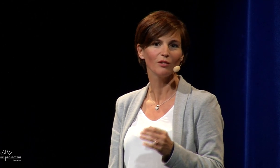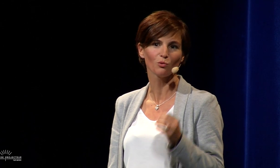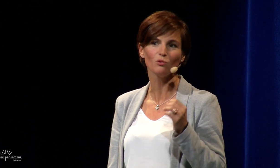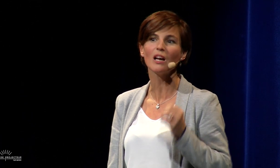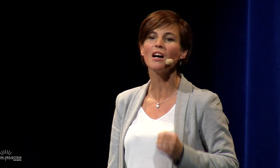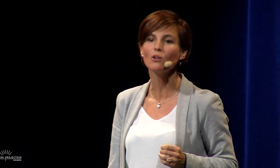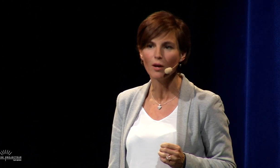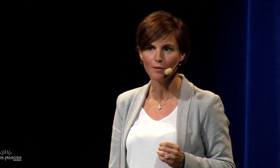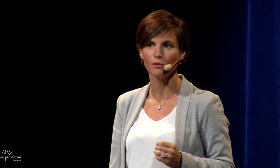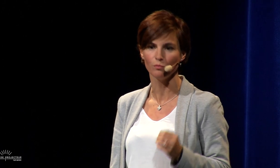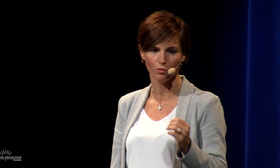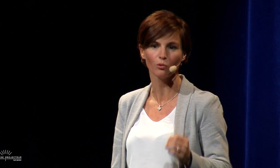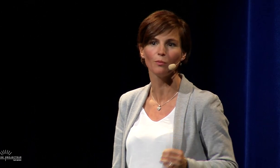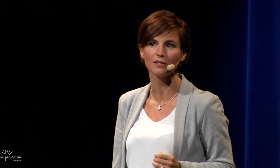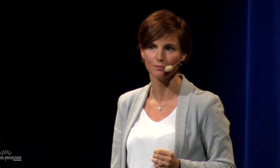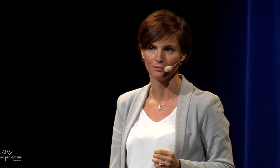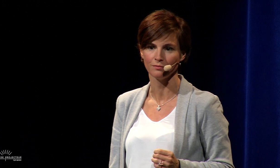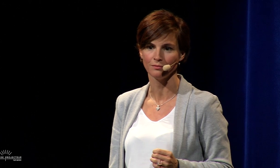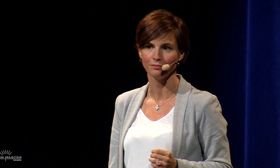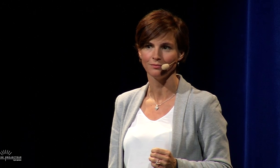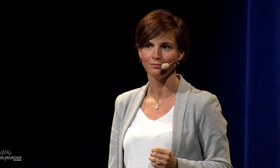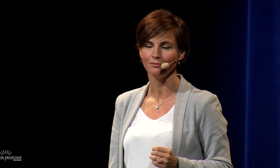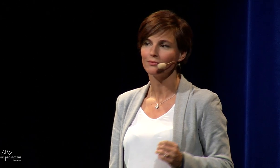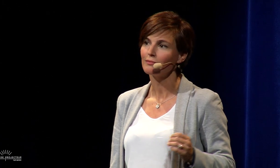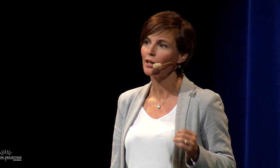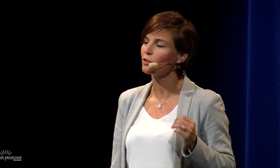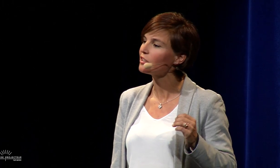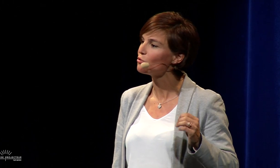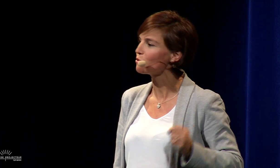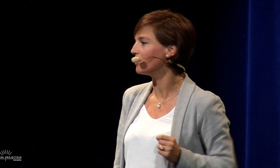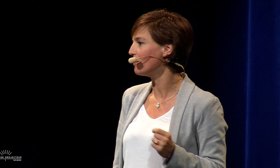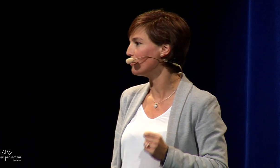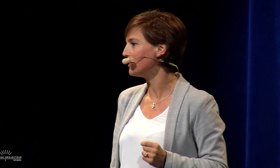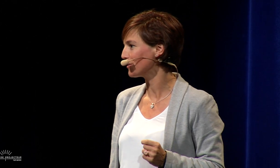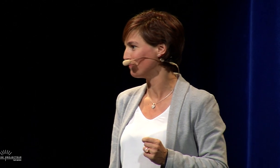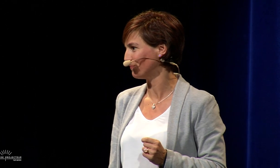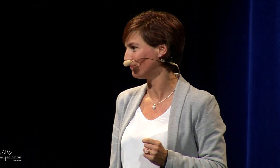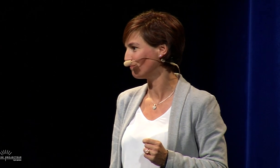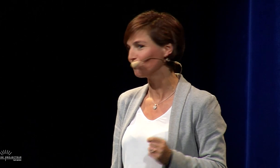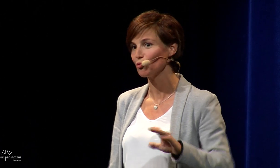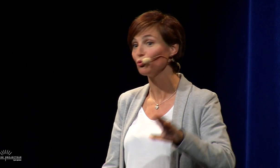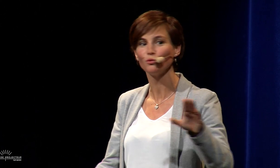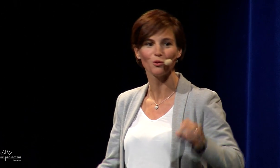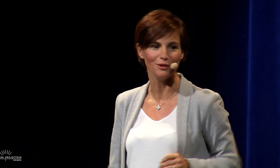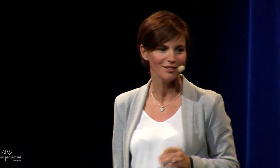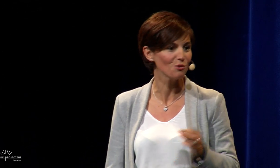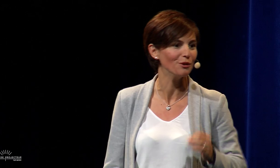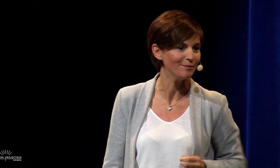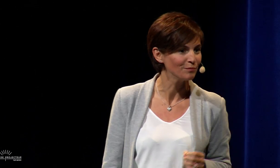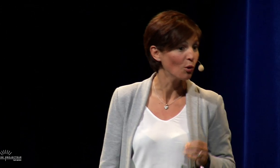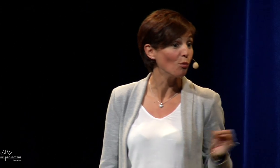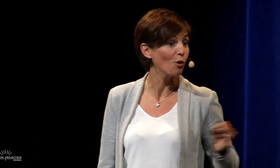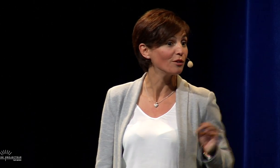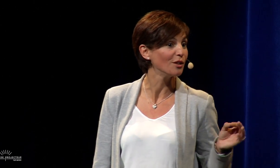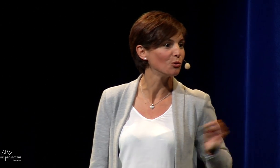des résultats qui sont juste incroyables pour l'entreprise. Alors, il y en a qui jugent que c'est de la faiblesse. Je suis sûre que vous en connaissez, j'en